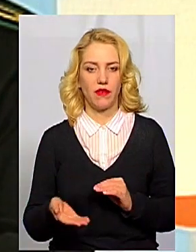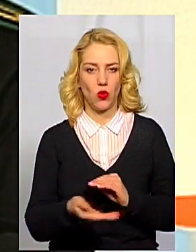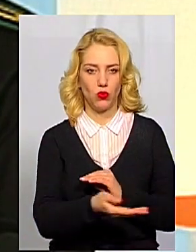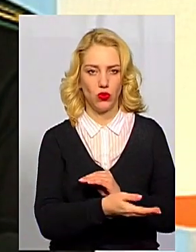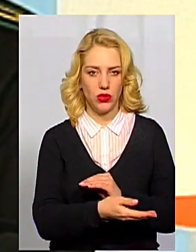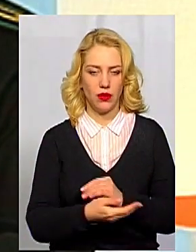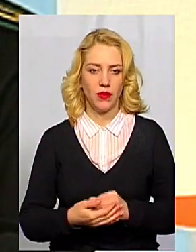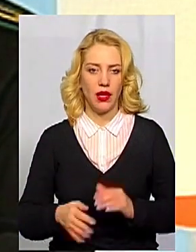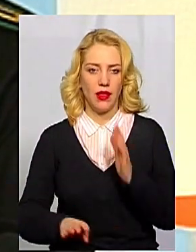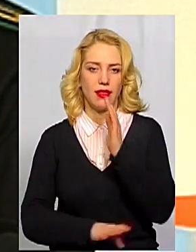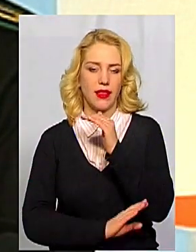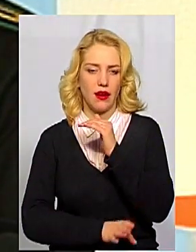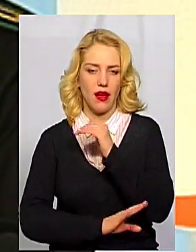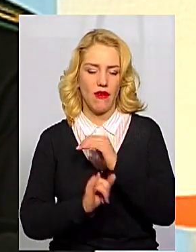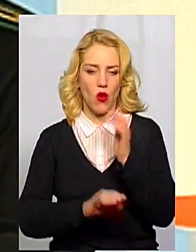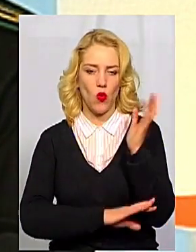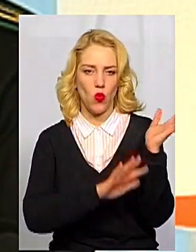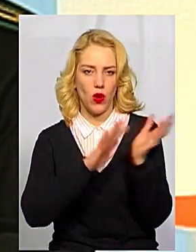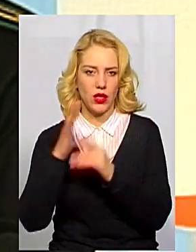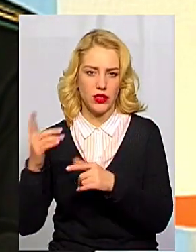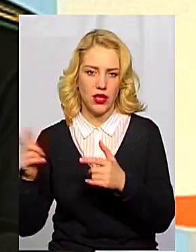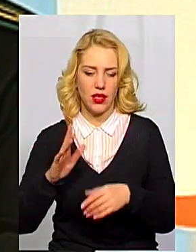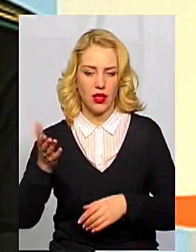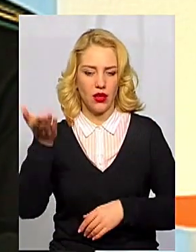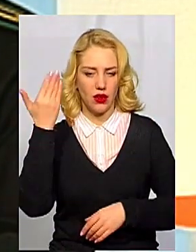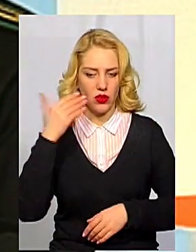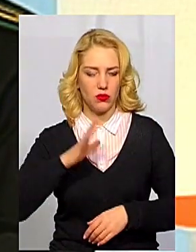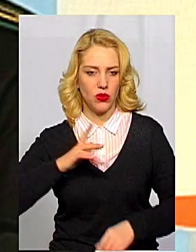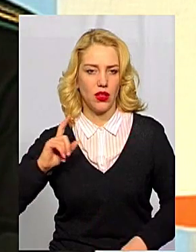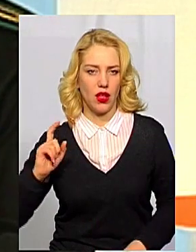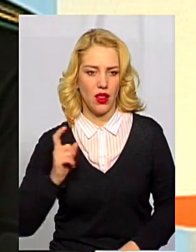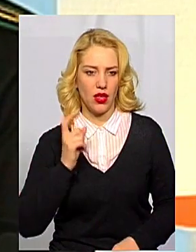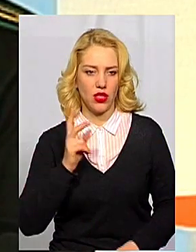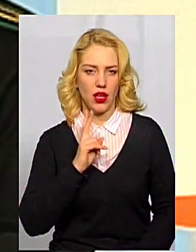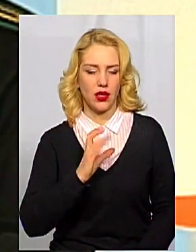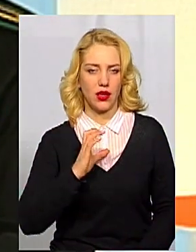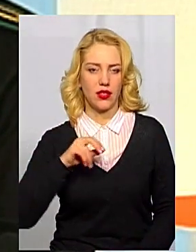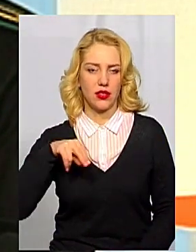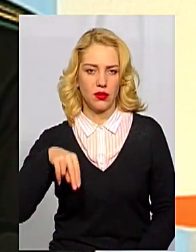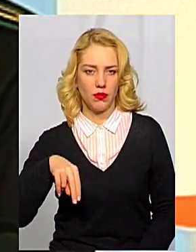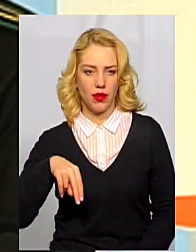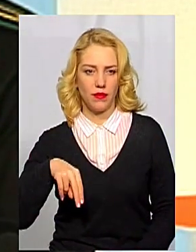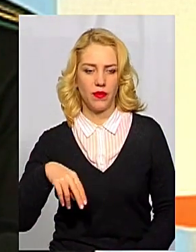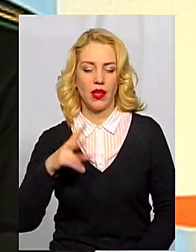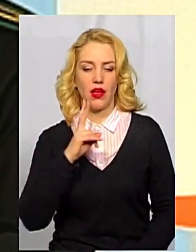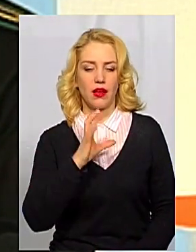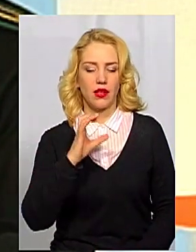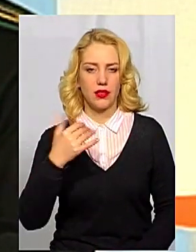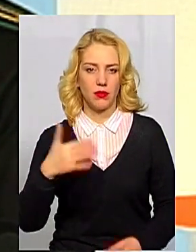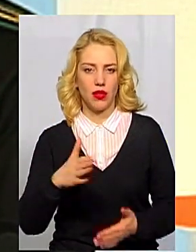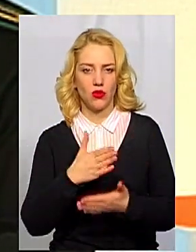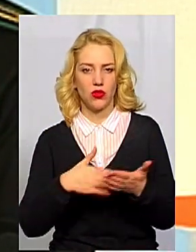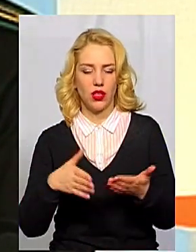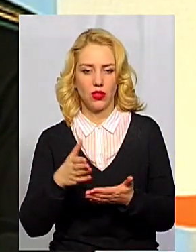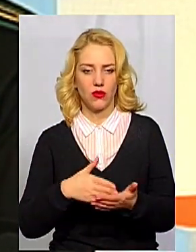вирубується дерева в лісі, який є, колись належав він КСП. КСП ліквідувалося, ліс